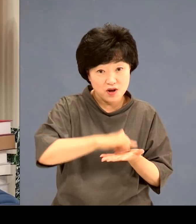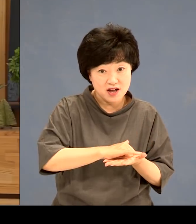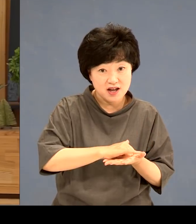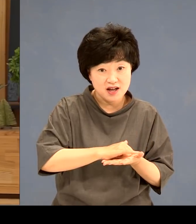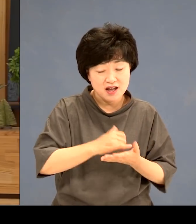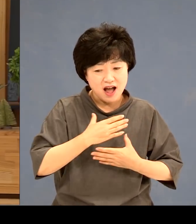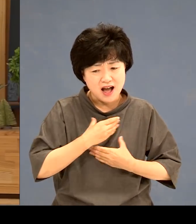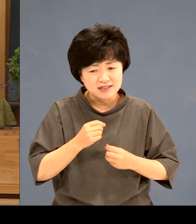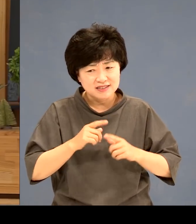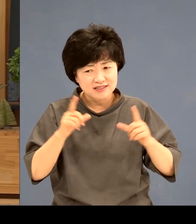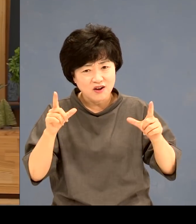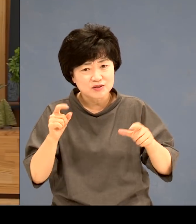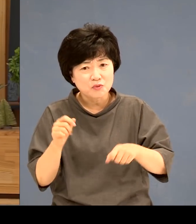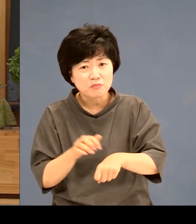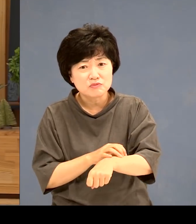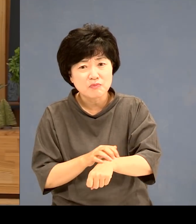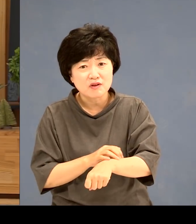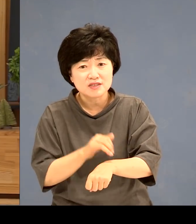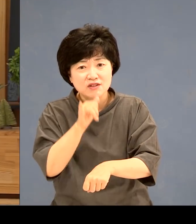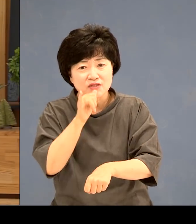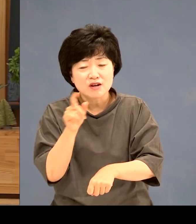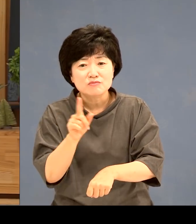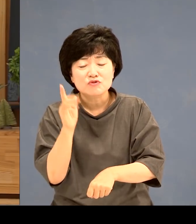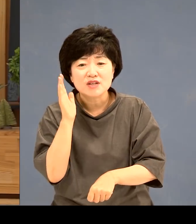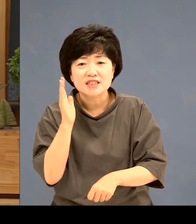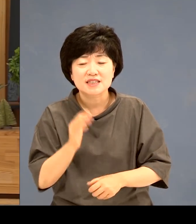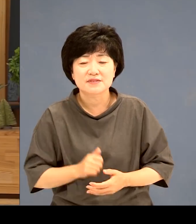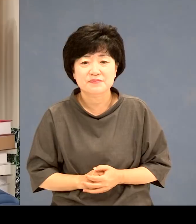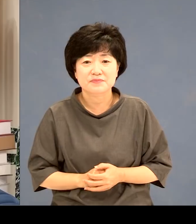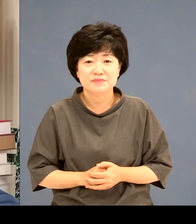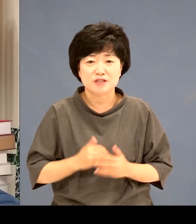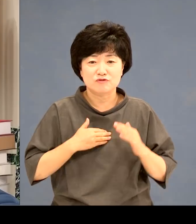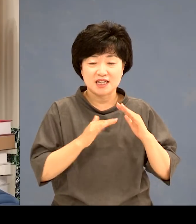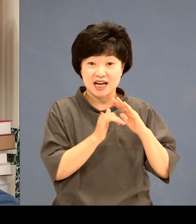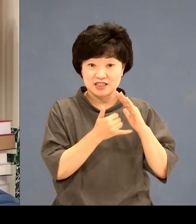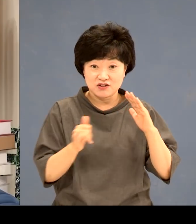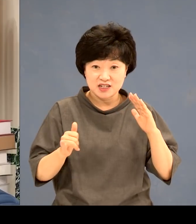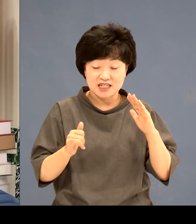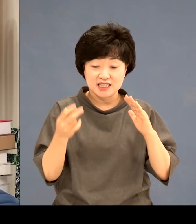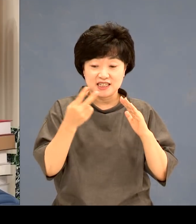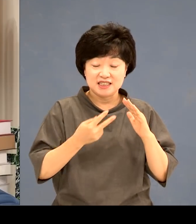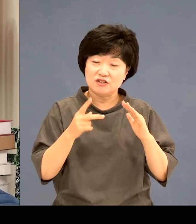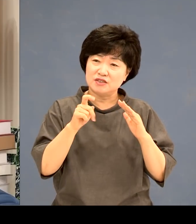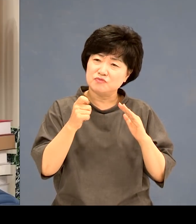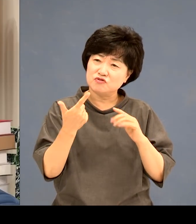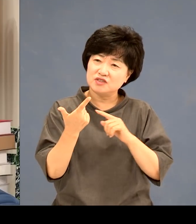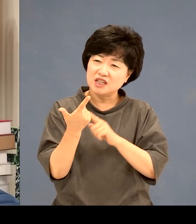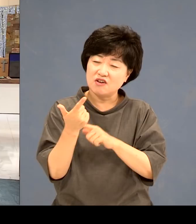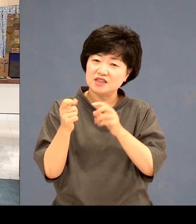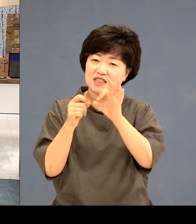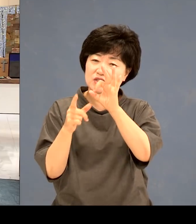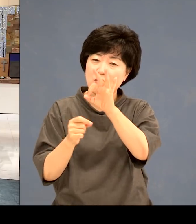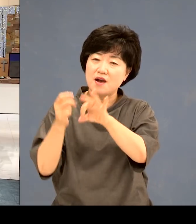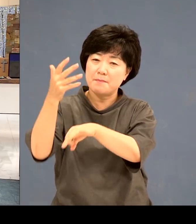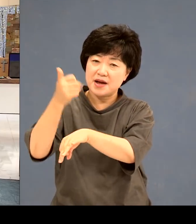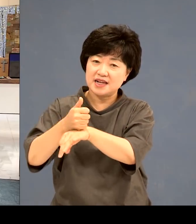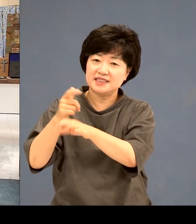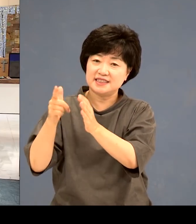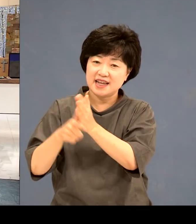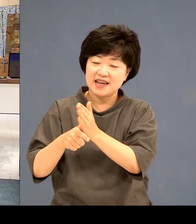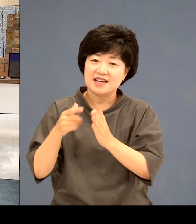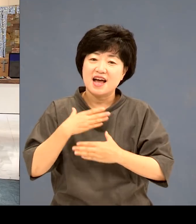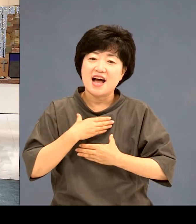얘기를 들어보니까 뭐 안식년이 좀 불편한 안식년도 있으셨다고 하는데 어떤 얘기인가요? 저희 가정이 이렇게 2016년 한